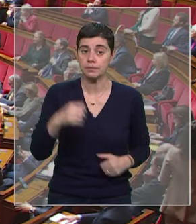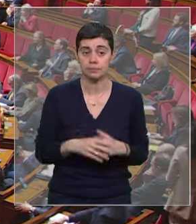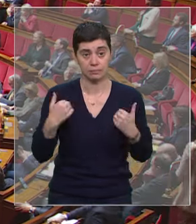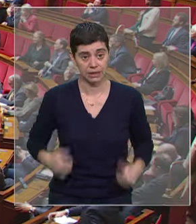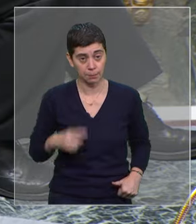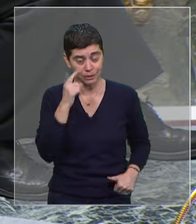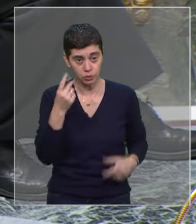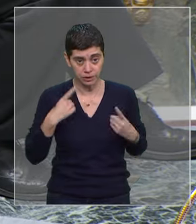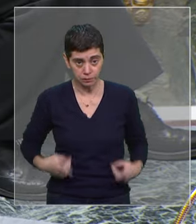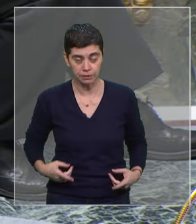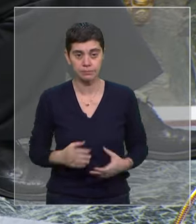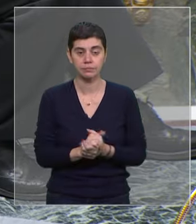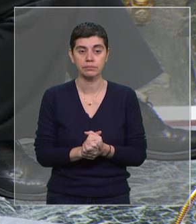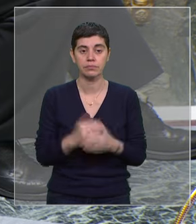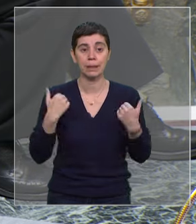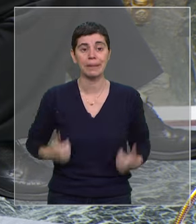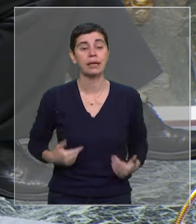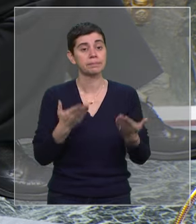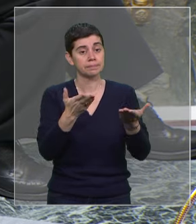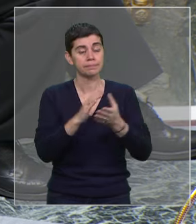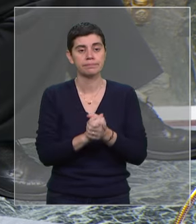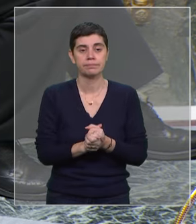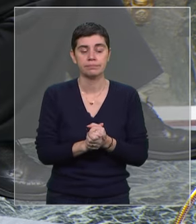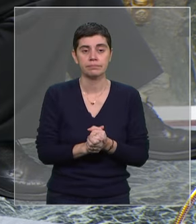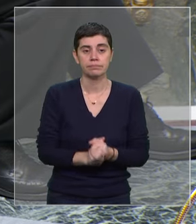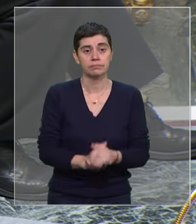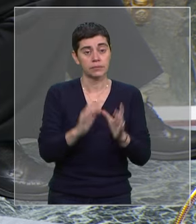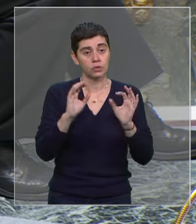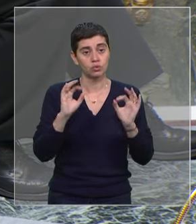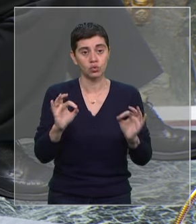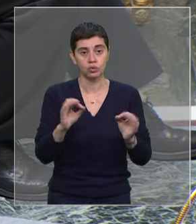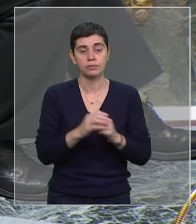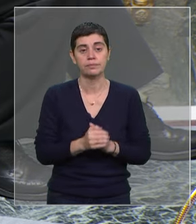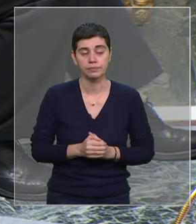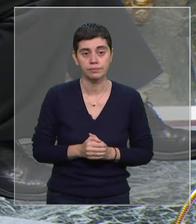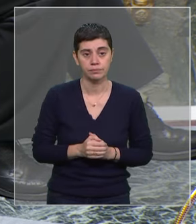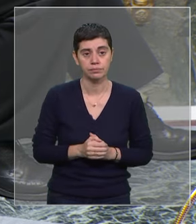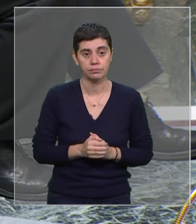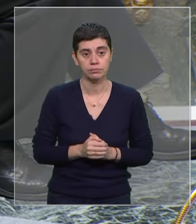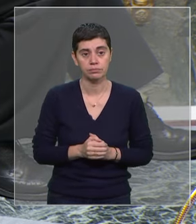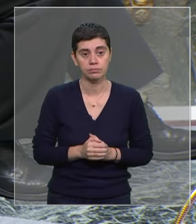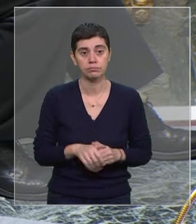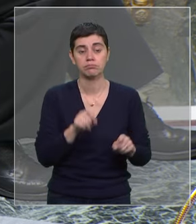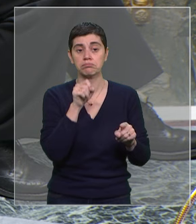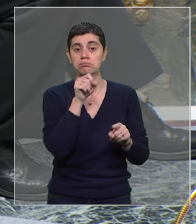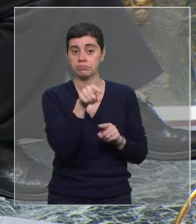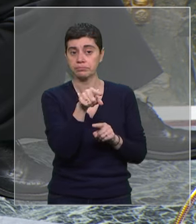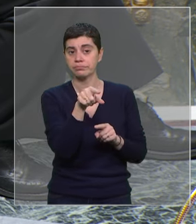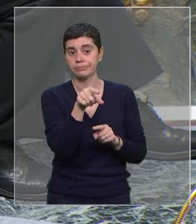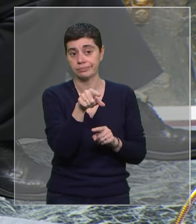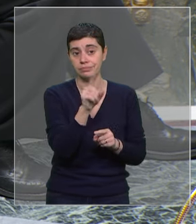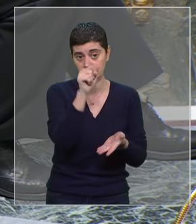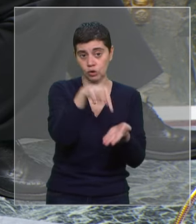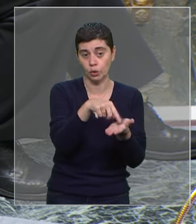mesdames et messieurs les députés, madame la députée Fanta Berete, vous avez dans votre circonscription et celle d'Olivia Grégoire connu un